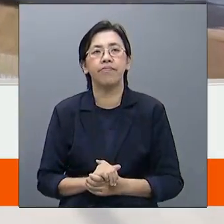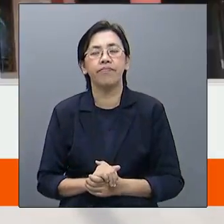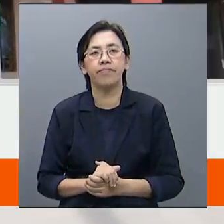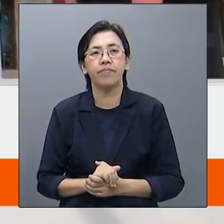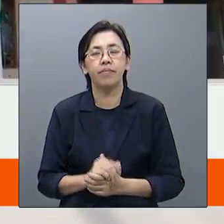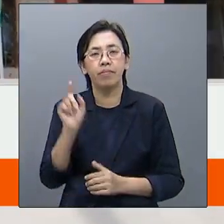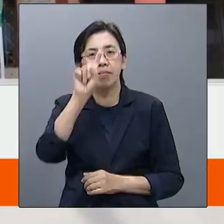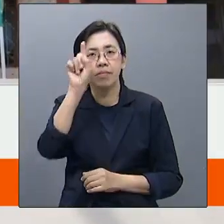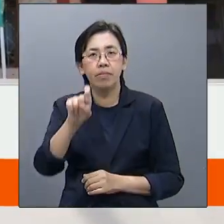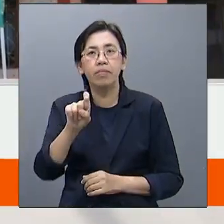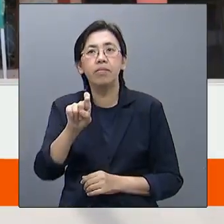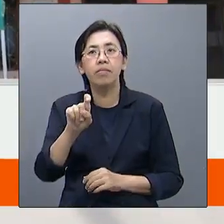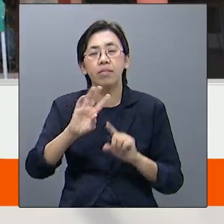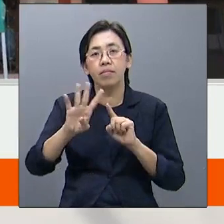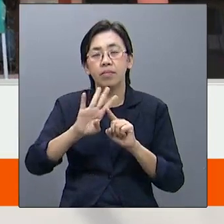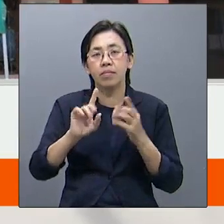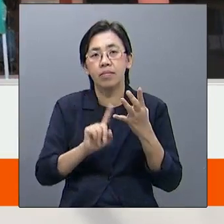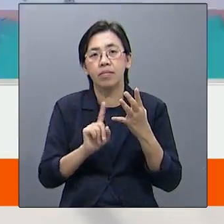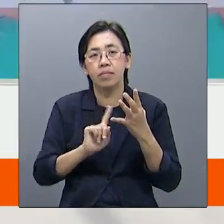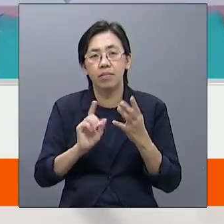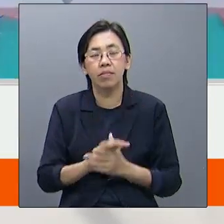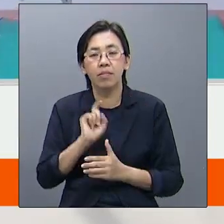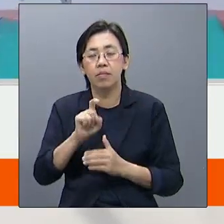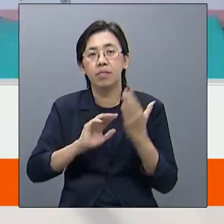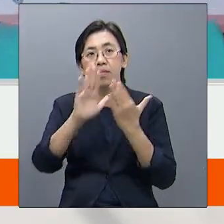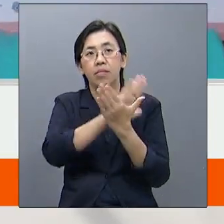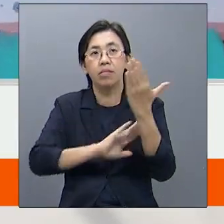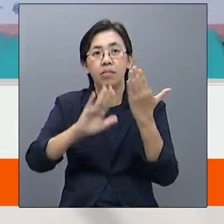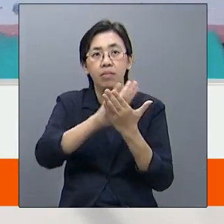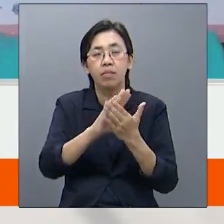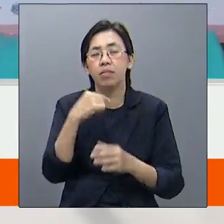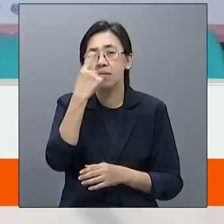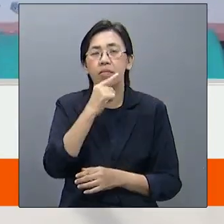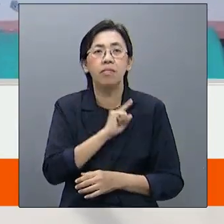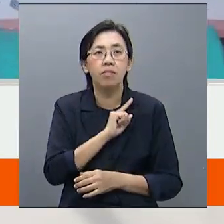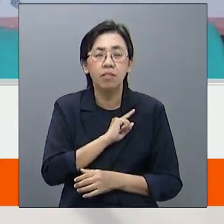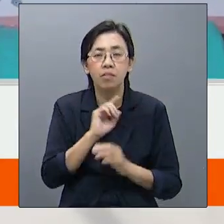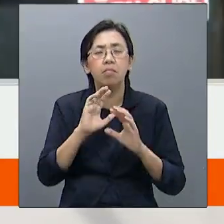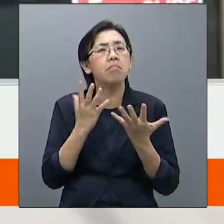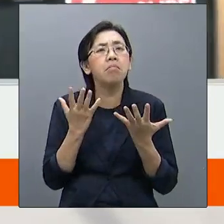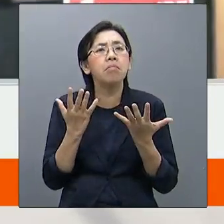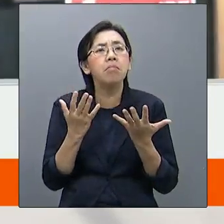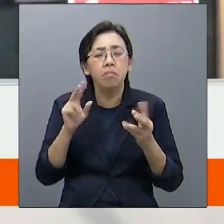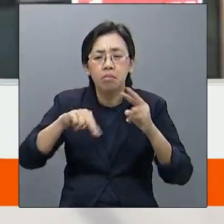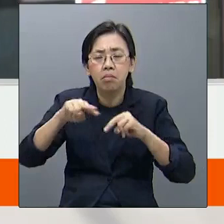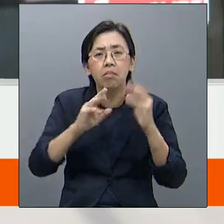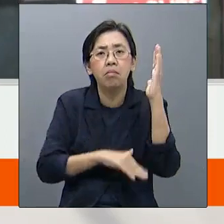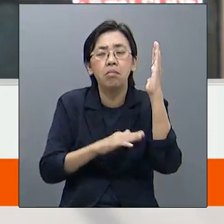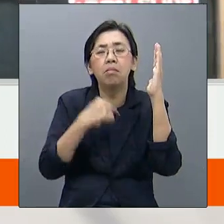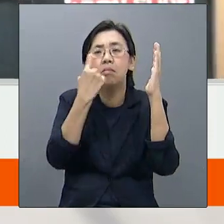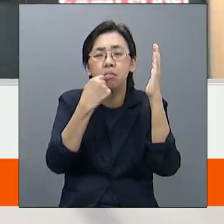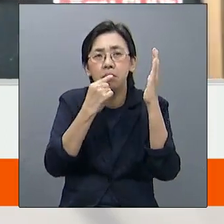คำถามต่อมา อาจะตองถามคนทประเทศ เลือกใครรัฐบาลตอนนี้จะมาดูและเรื่องภาพ ต่าย